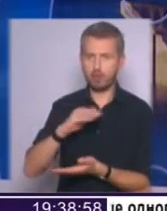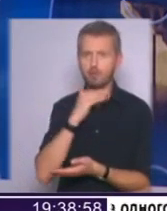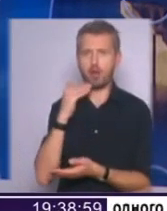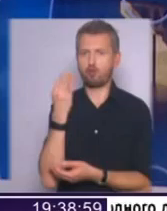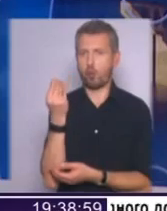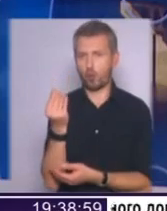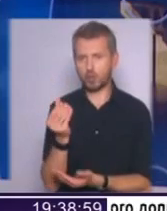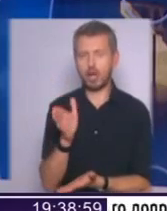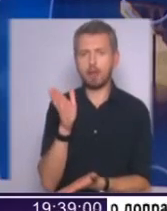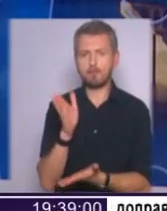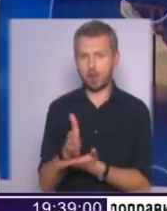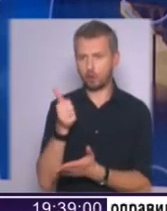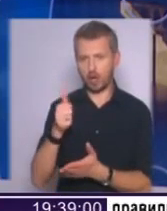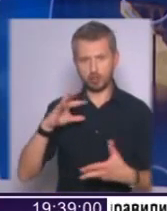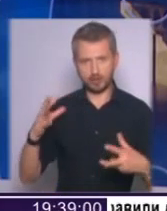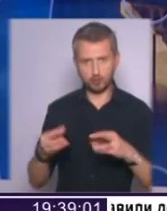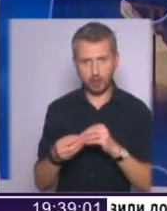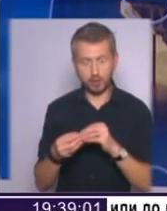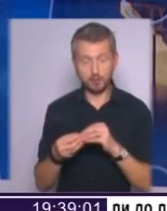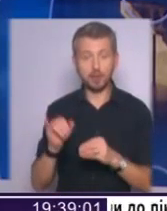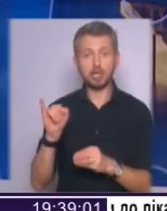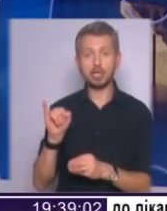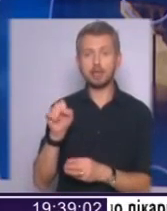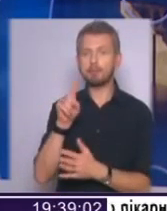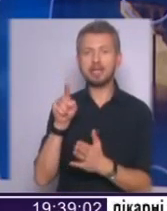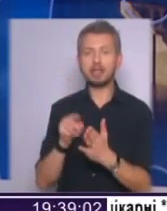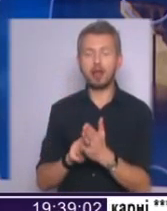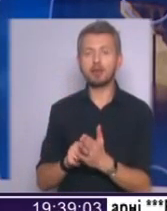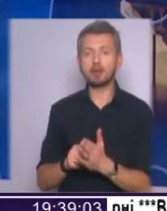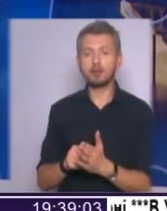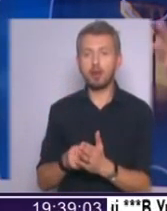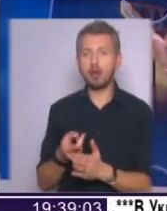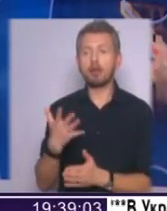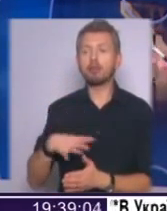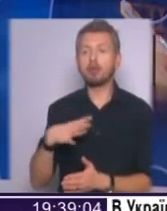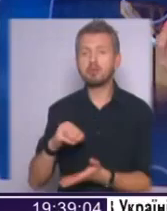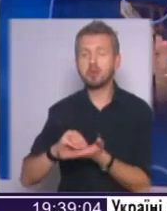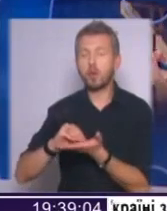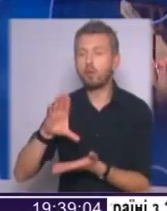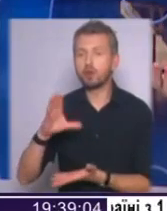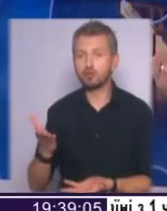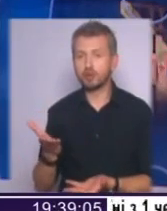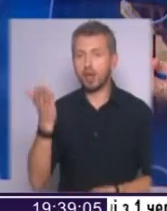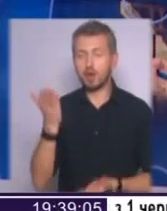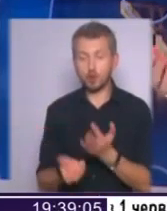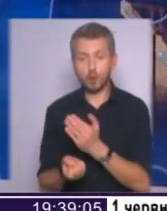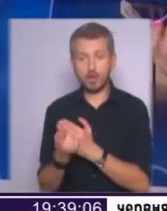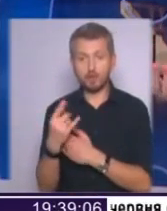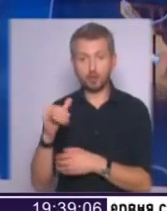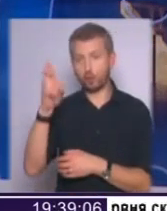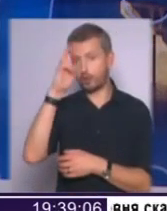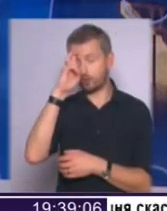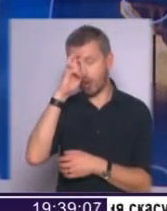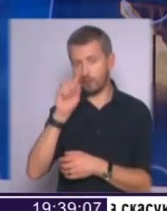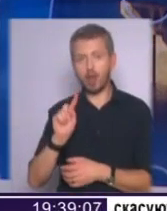грошей, мають гарні результати. Ну і питання, для чого вони їх накопичують? Чому, ну, якщо з'явилися у держави,